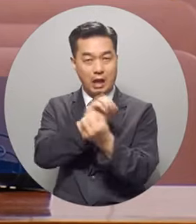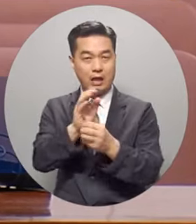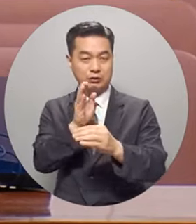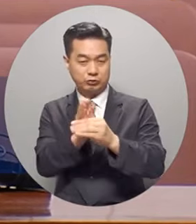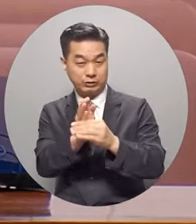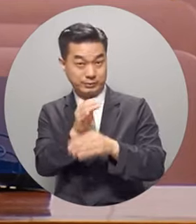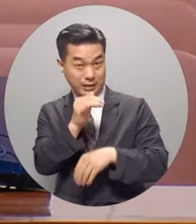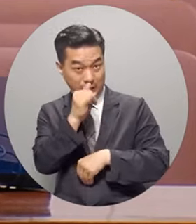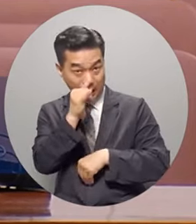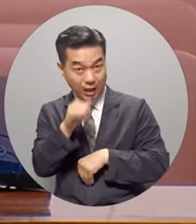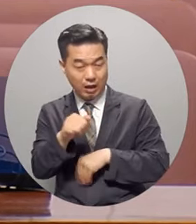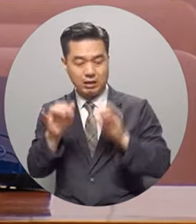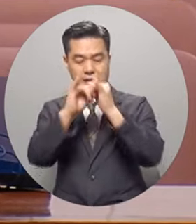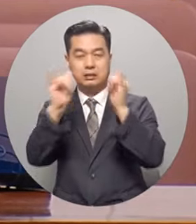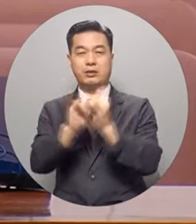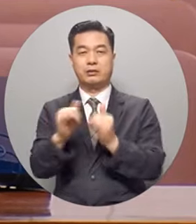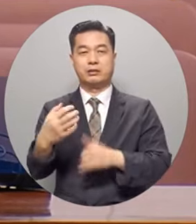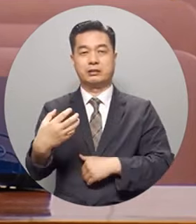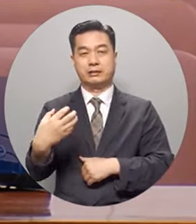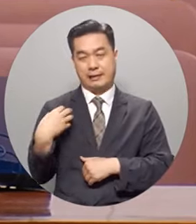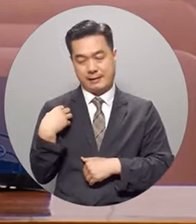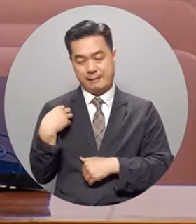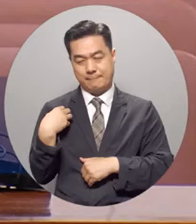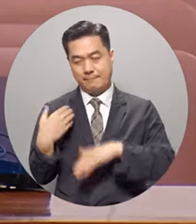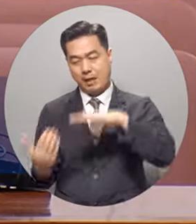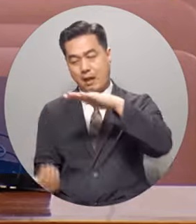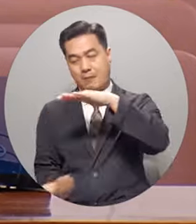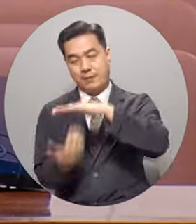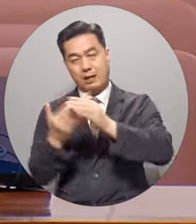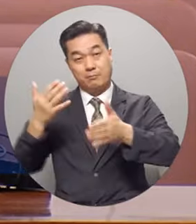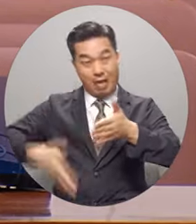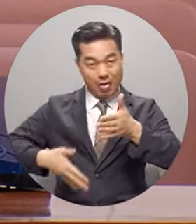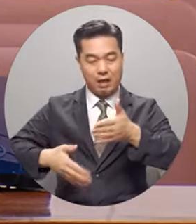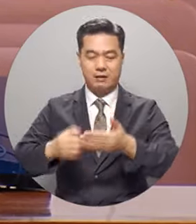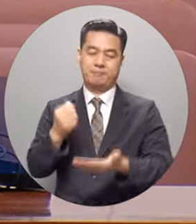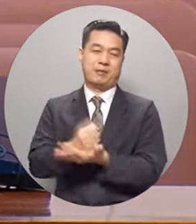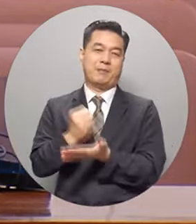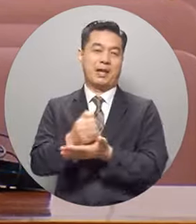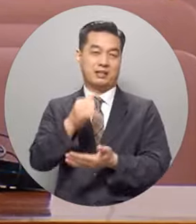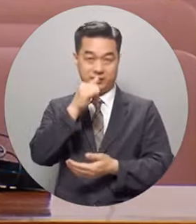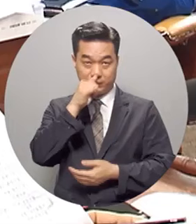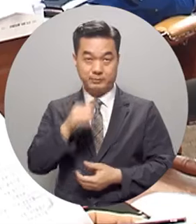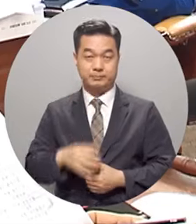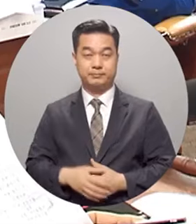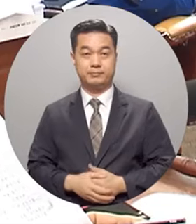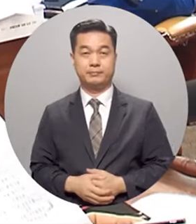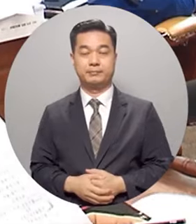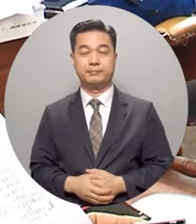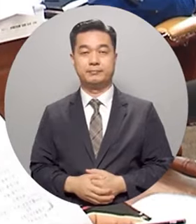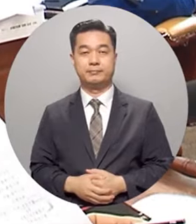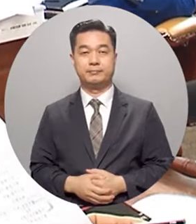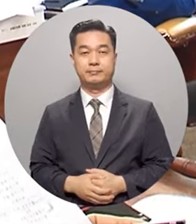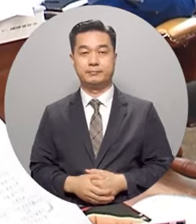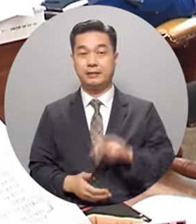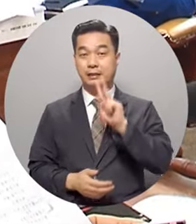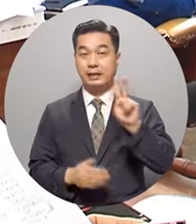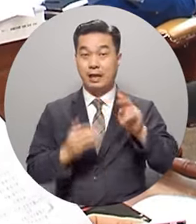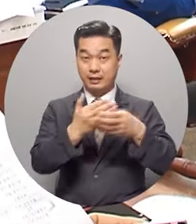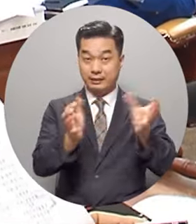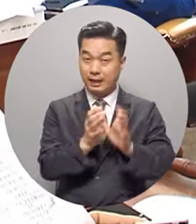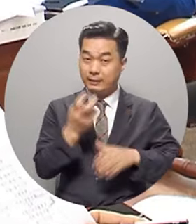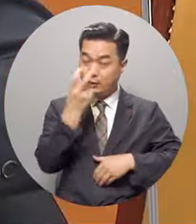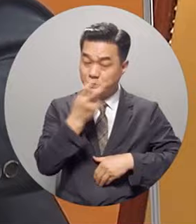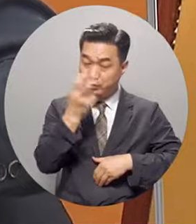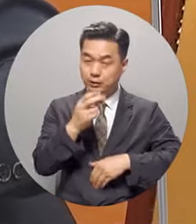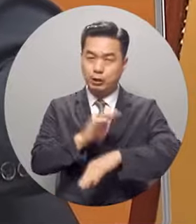서며 사회적 책임을 다하지 못하고 있다는 비판도 있습니다. 야당의 검증은 좌파